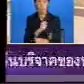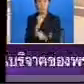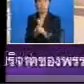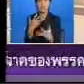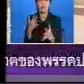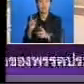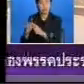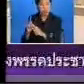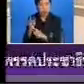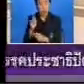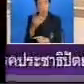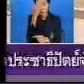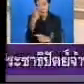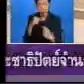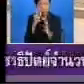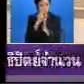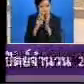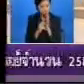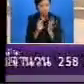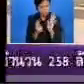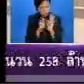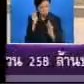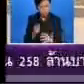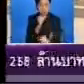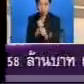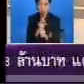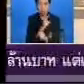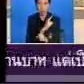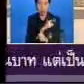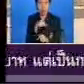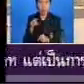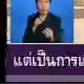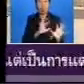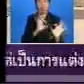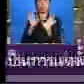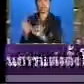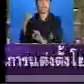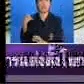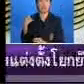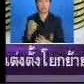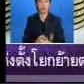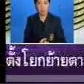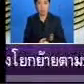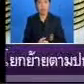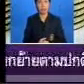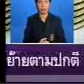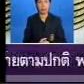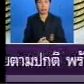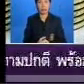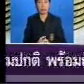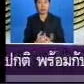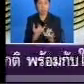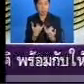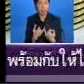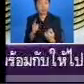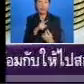ายกำหนดไว้ให้ต้องมีการปฏิบัติหรือปฏิบัติหน้าที่ดังกล่าวล่าช้าเกินควรครับสุดท้ายแล้วก็โพสไว้หรือ